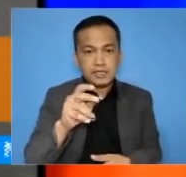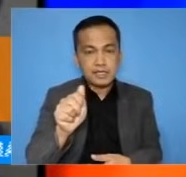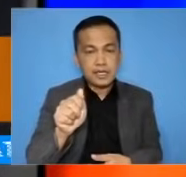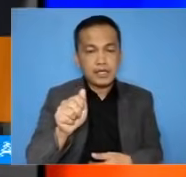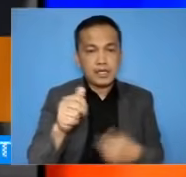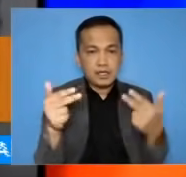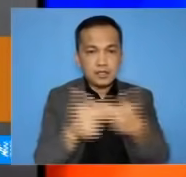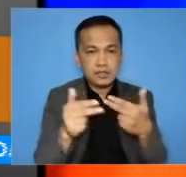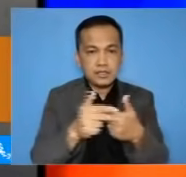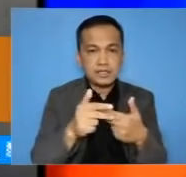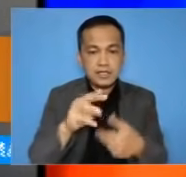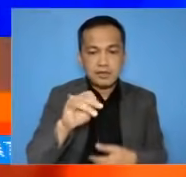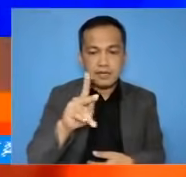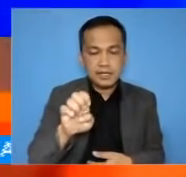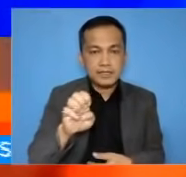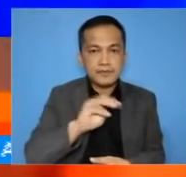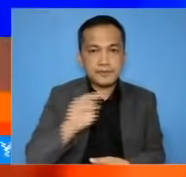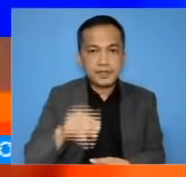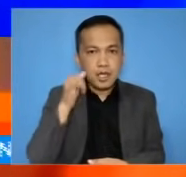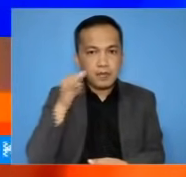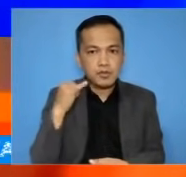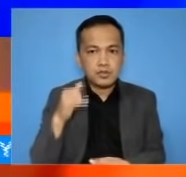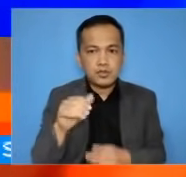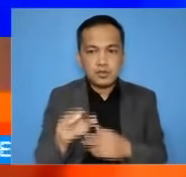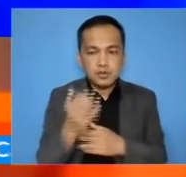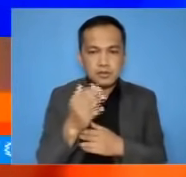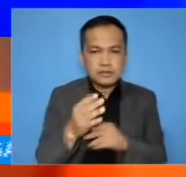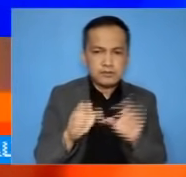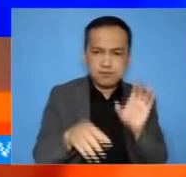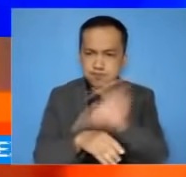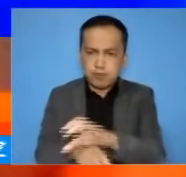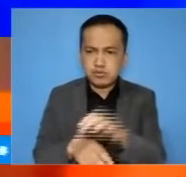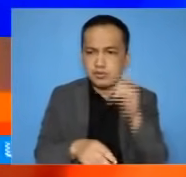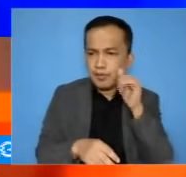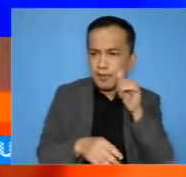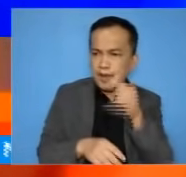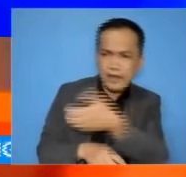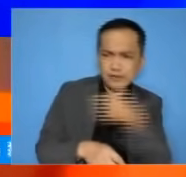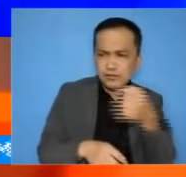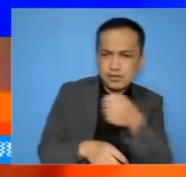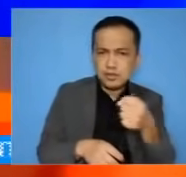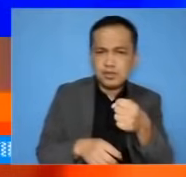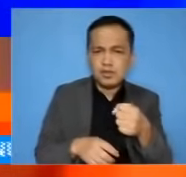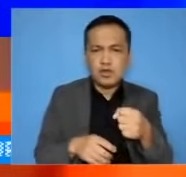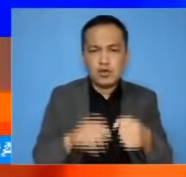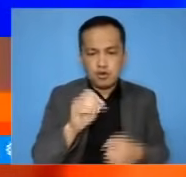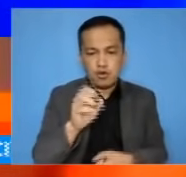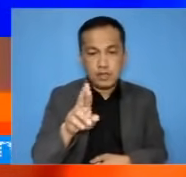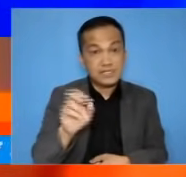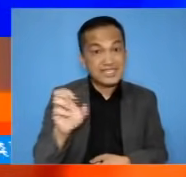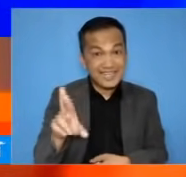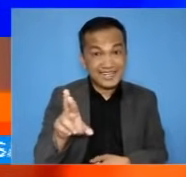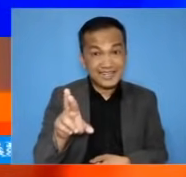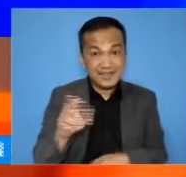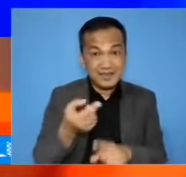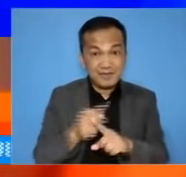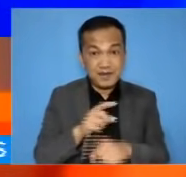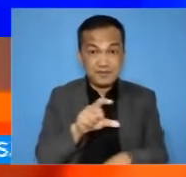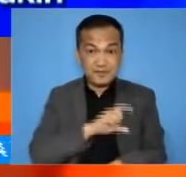Malate, Maynila kahapon ng umaga. Pilit kasing kinukuha ng babaeng motorista ang kanyang ORCR mula sa